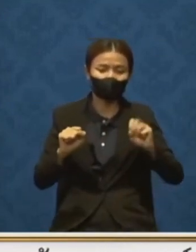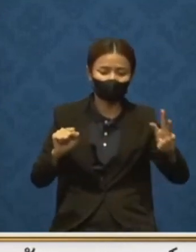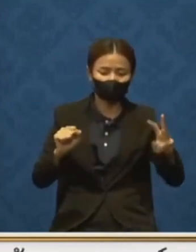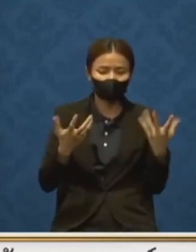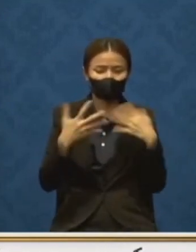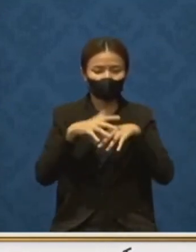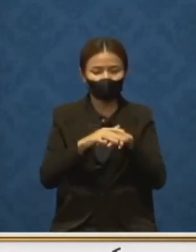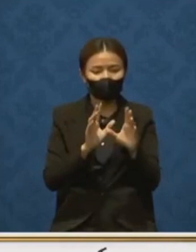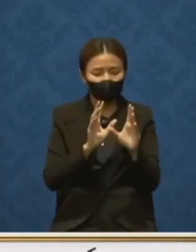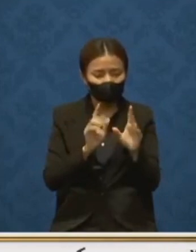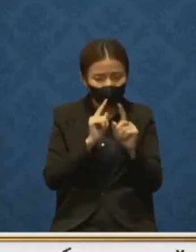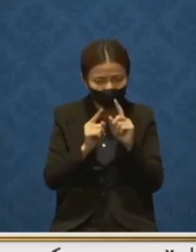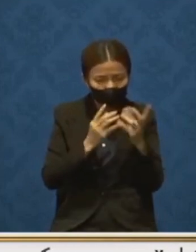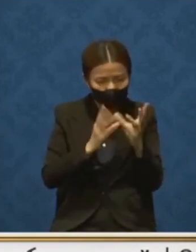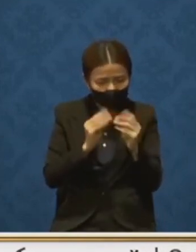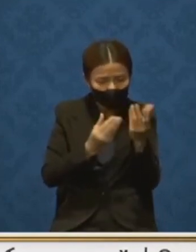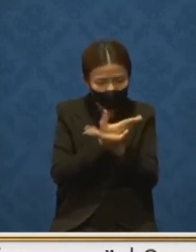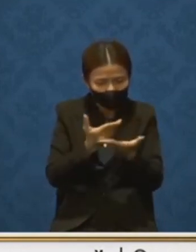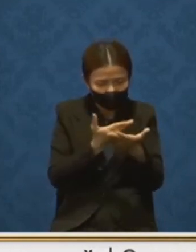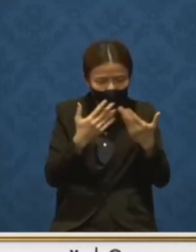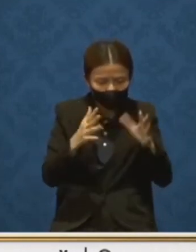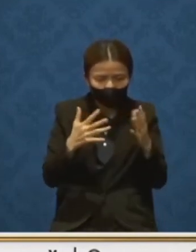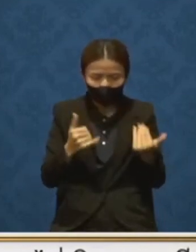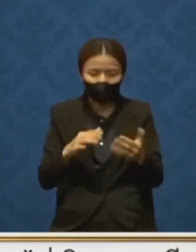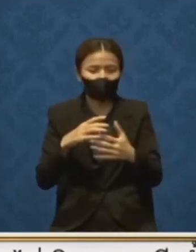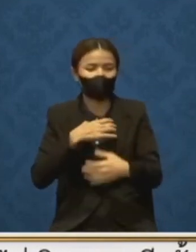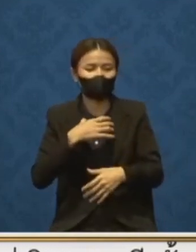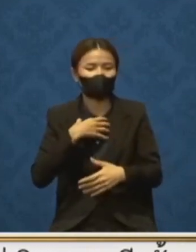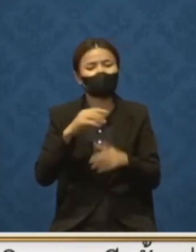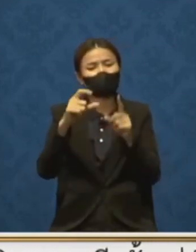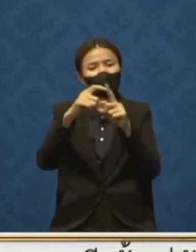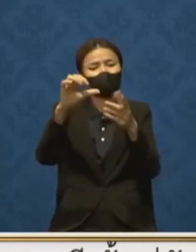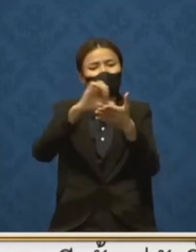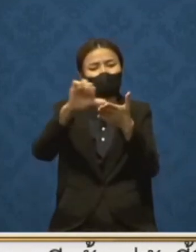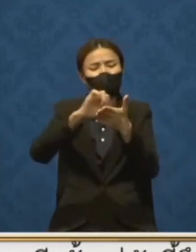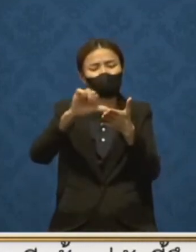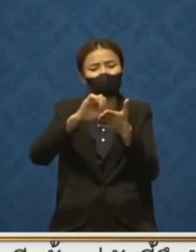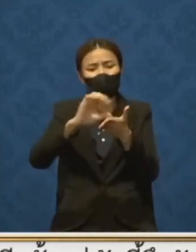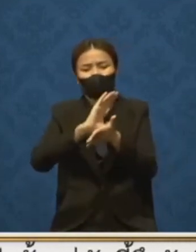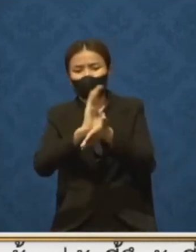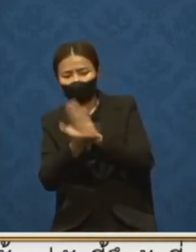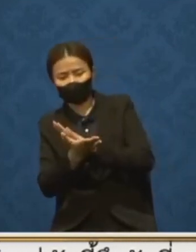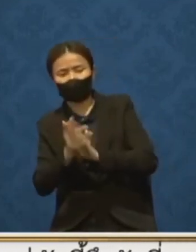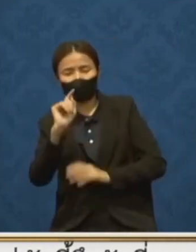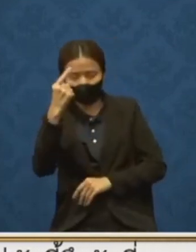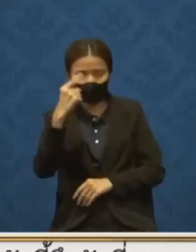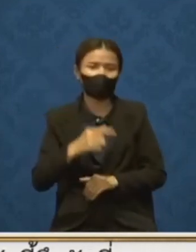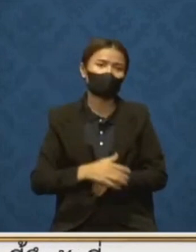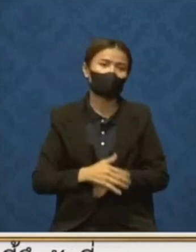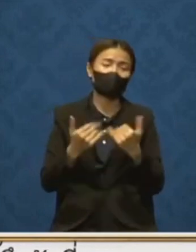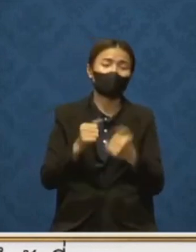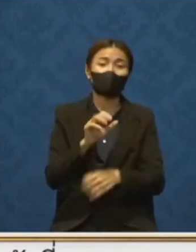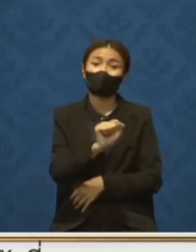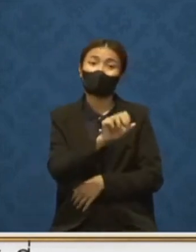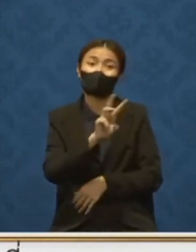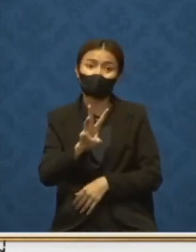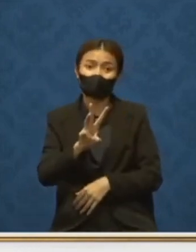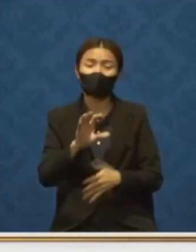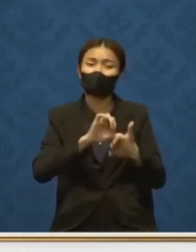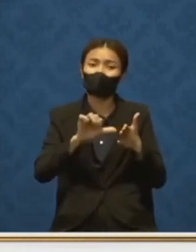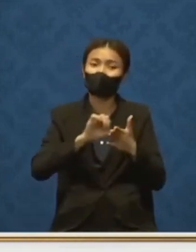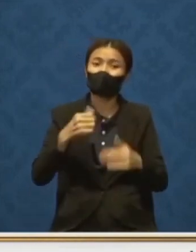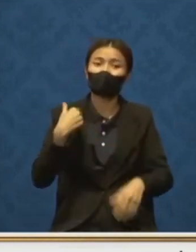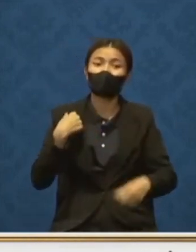ก็คือประเด็นนิยามคำว่าสัตว์เลี้ยงนะครับซึ่งวุฒิสภามีการแก้ไข2ประเด็นคือเติมคำว่าสั